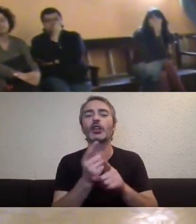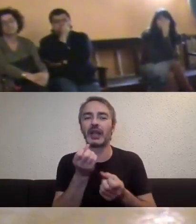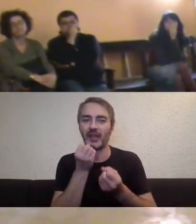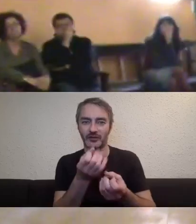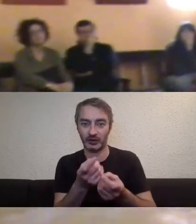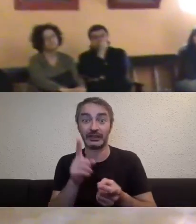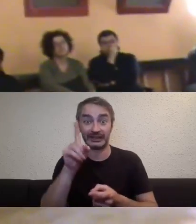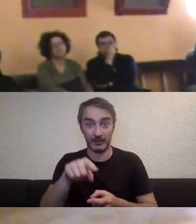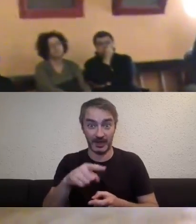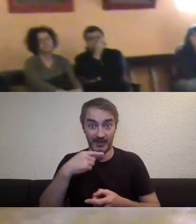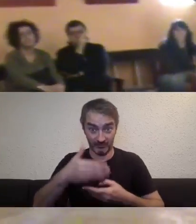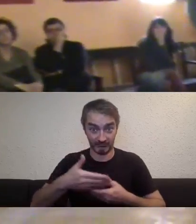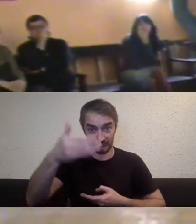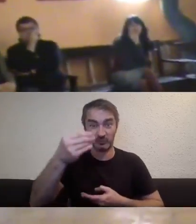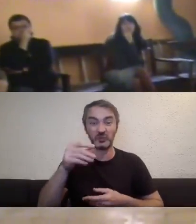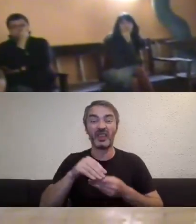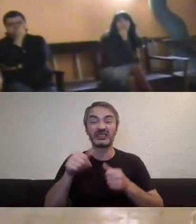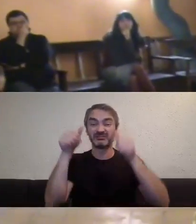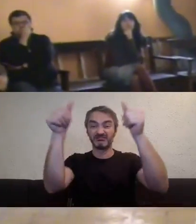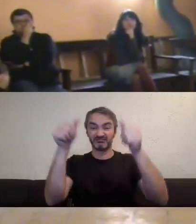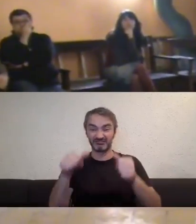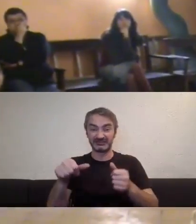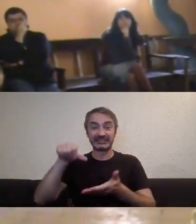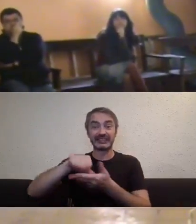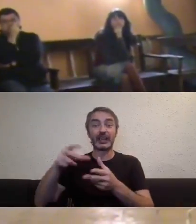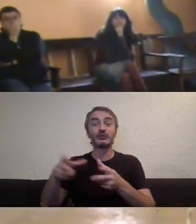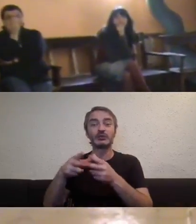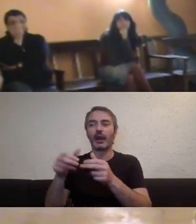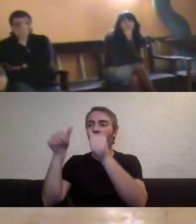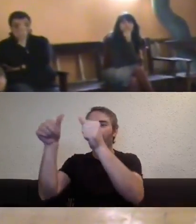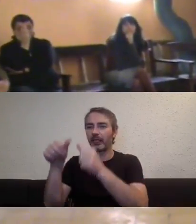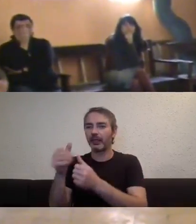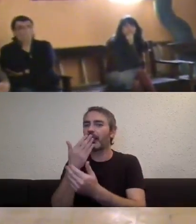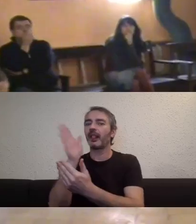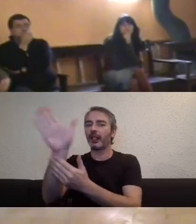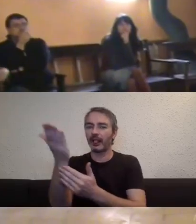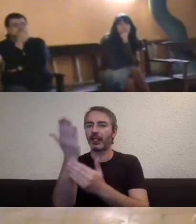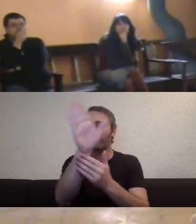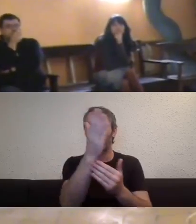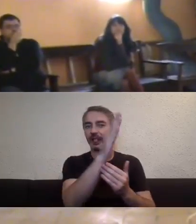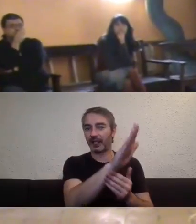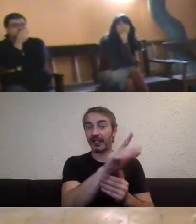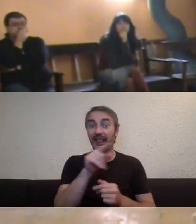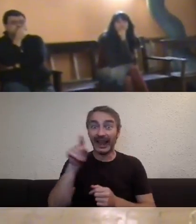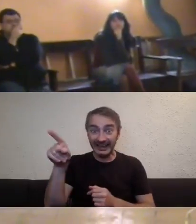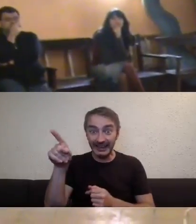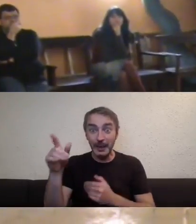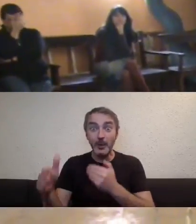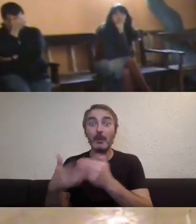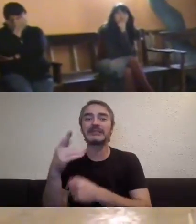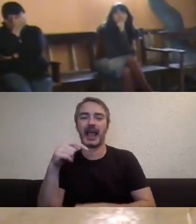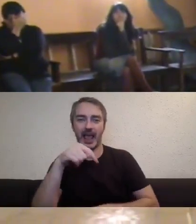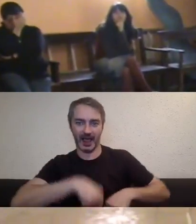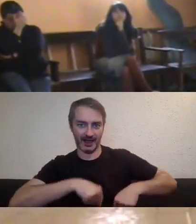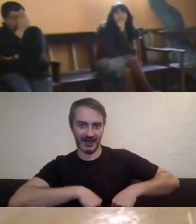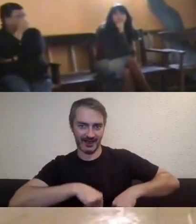conegui és un cine-3 que també es pengen en suros i de més arreu dels centres socials de Barcelona, i que és